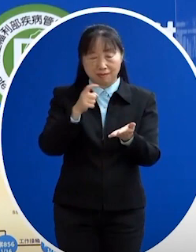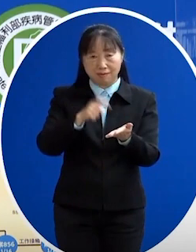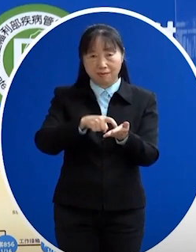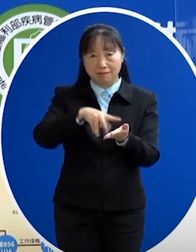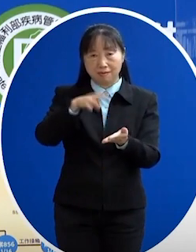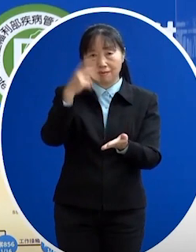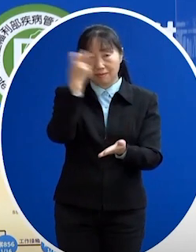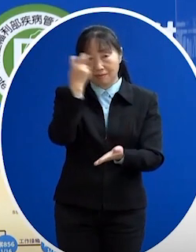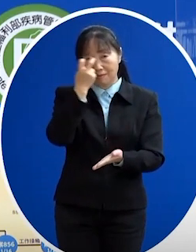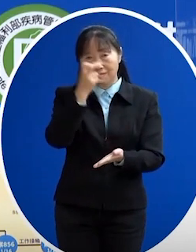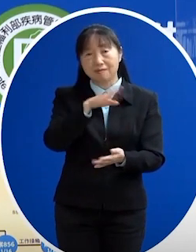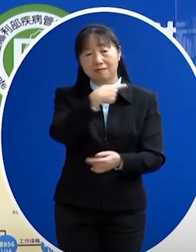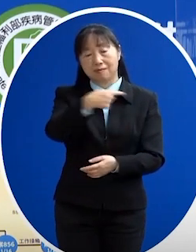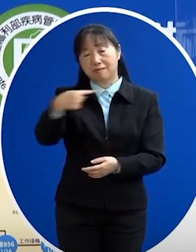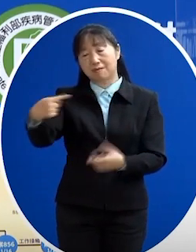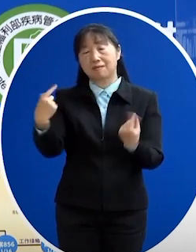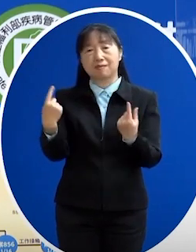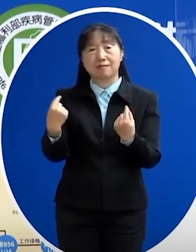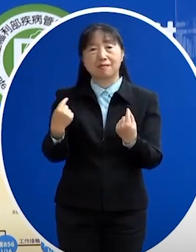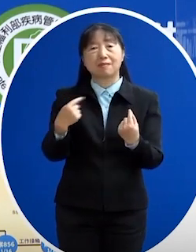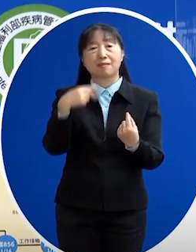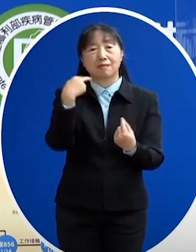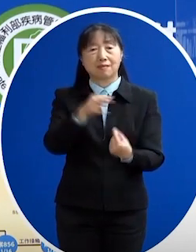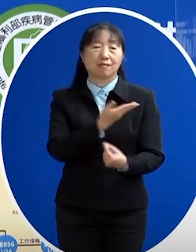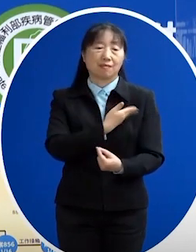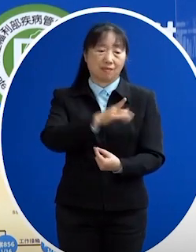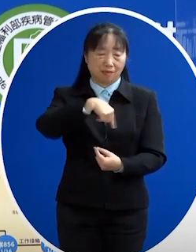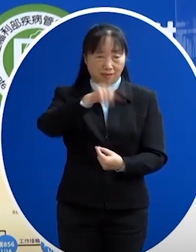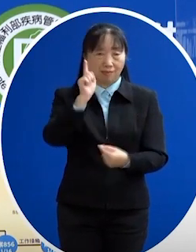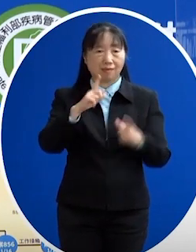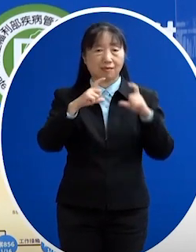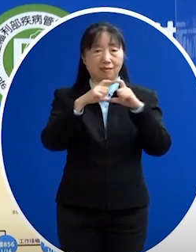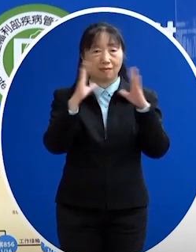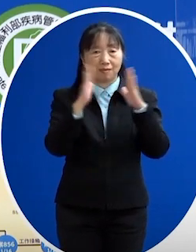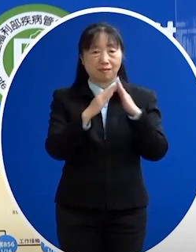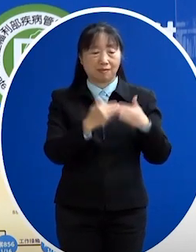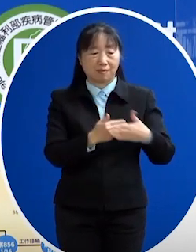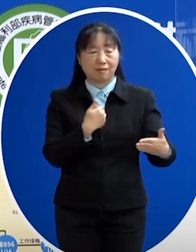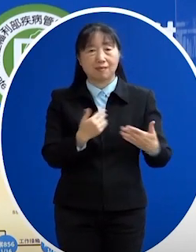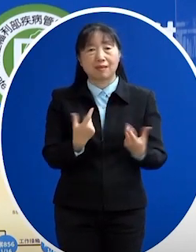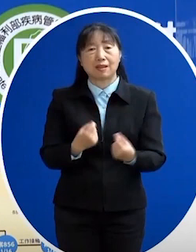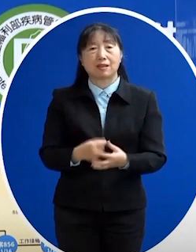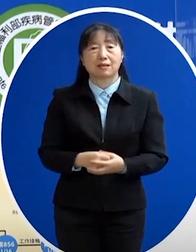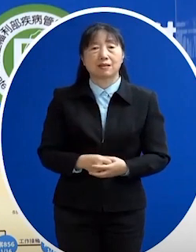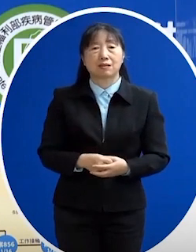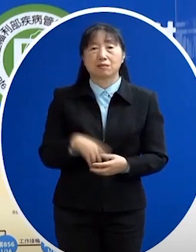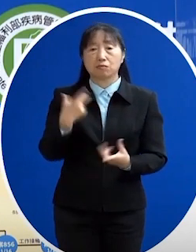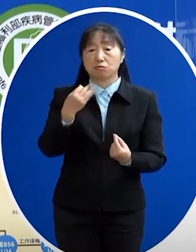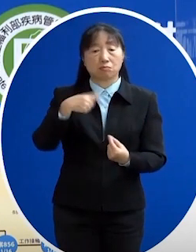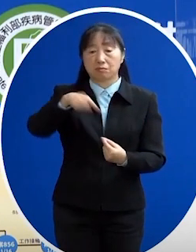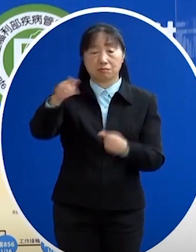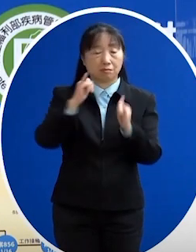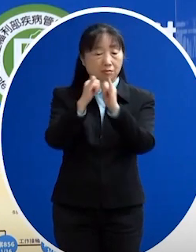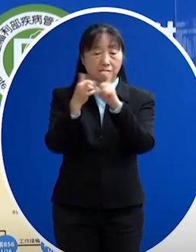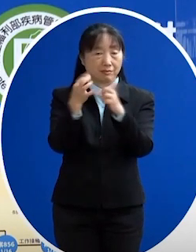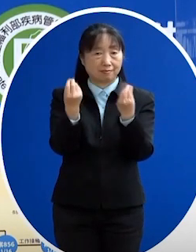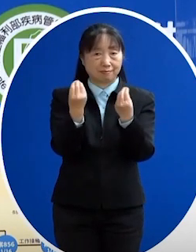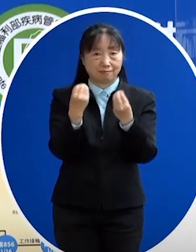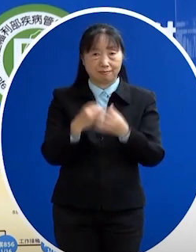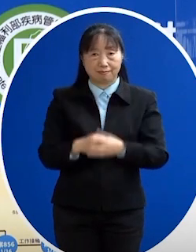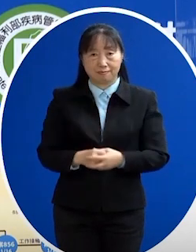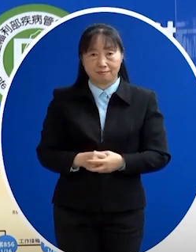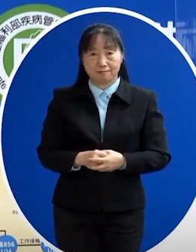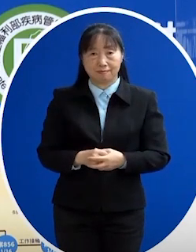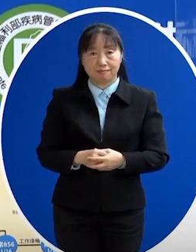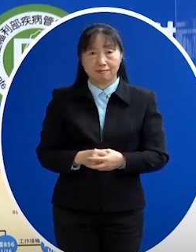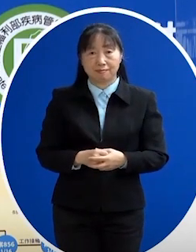后都是阴性，所以让他回家在居家隔离。好，大概是讲，所以他没有到社区里面来。那因